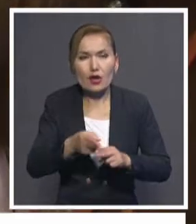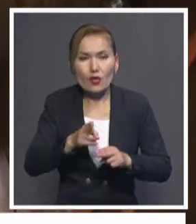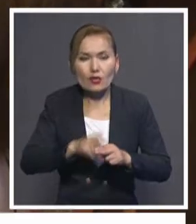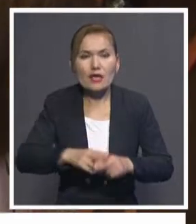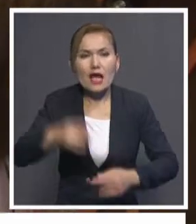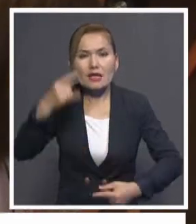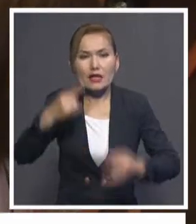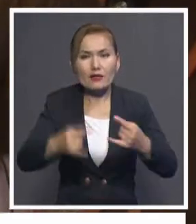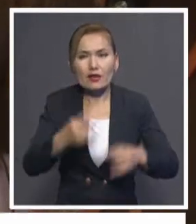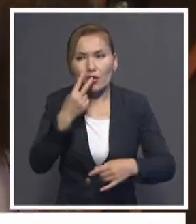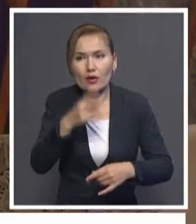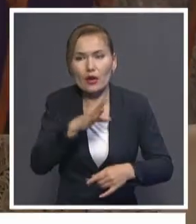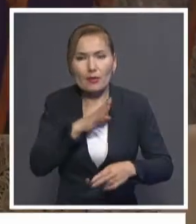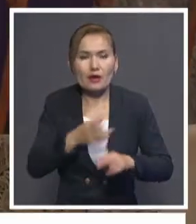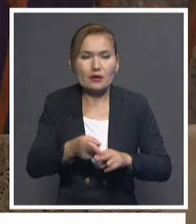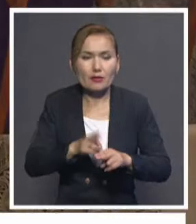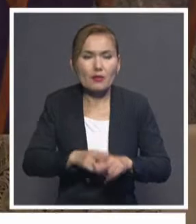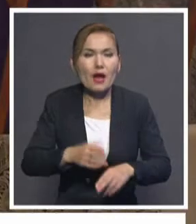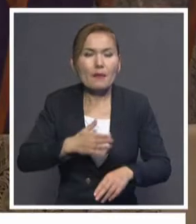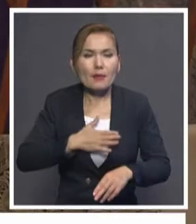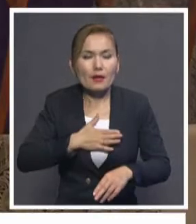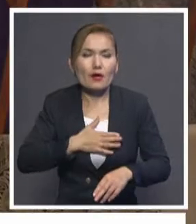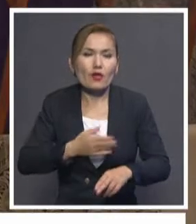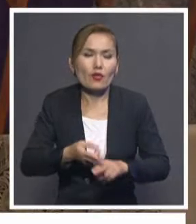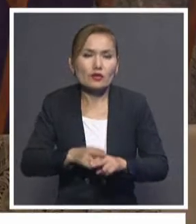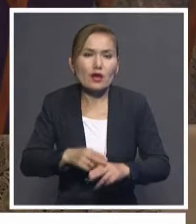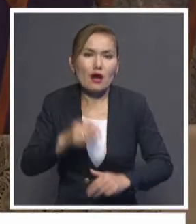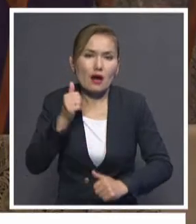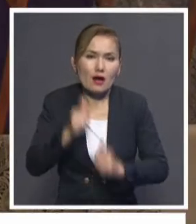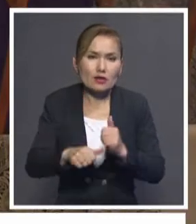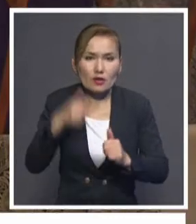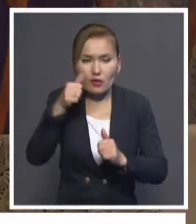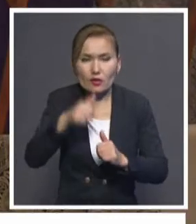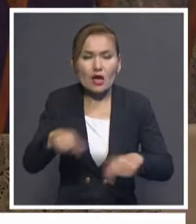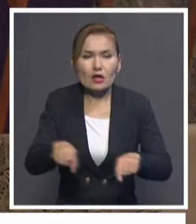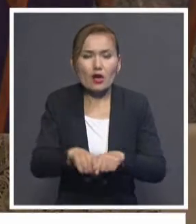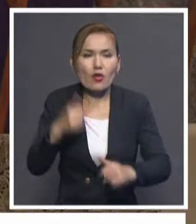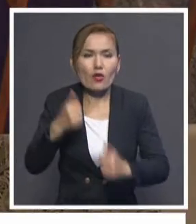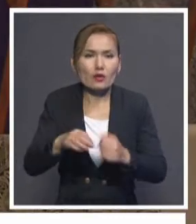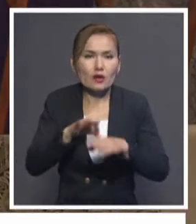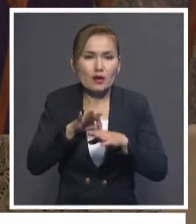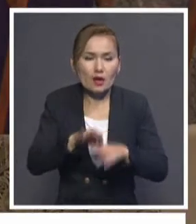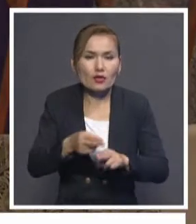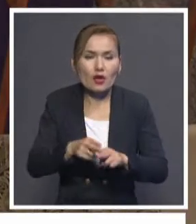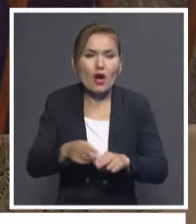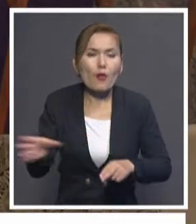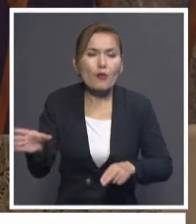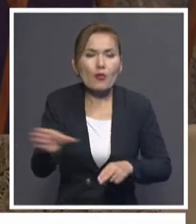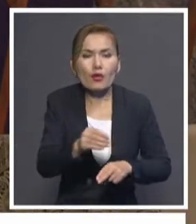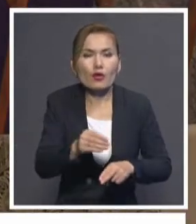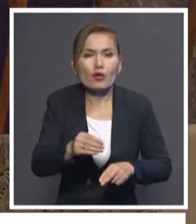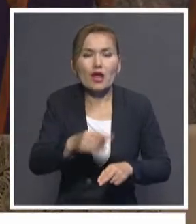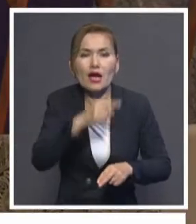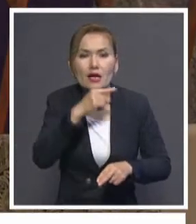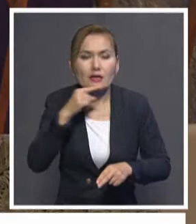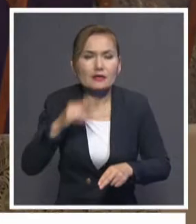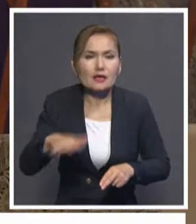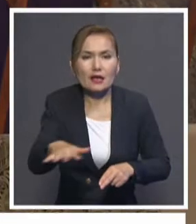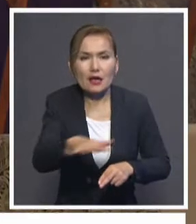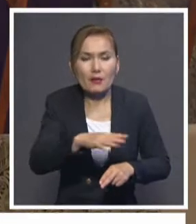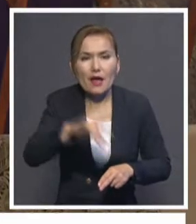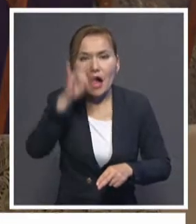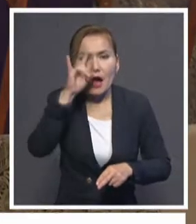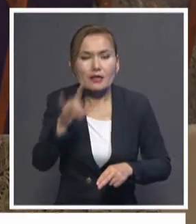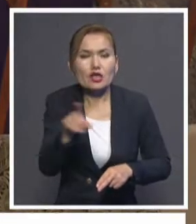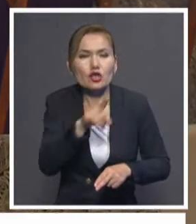конкурс өткеннен кейін біз ойландық, осындай конкурс өткізсек бүкіл облыстың ішіне біздің атымыз шықса, неге де біз